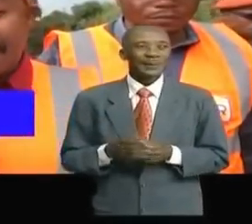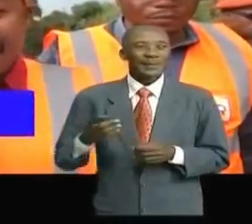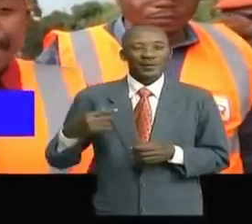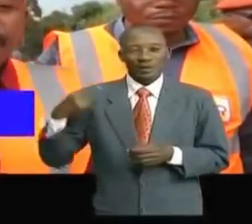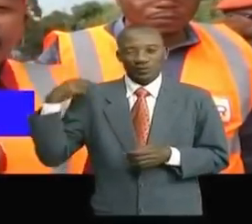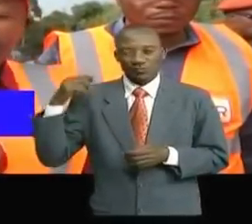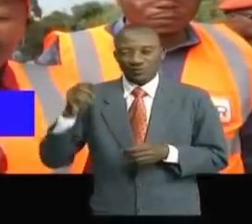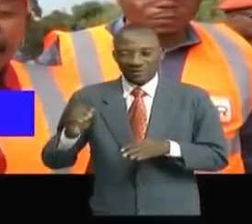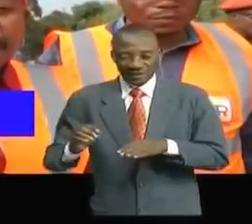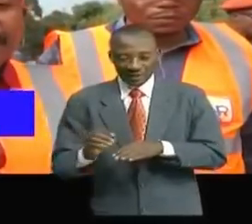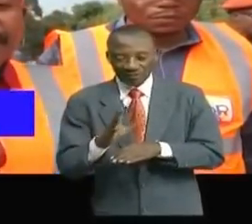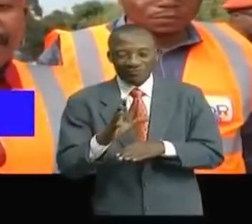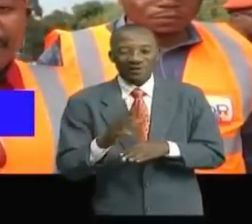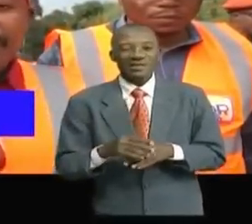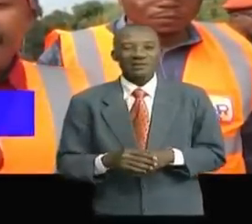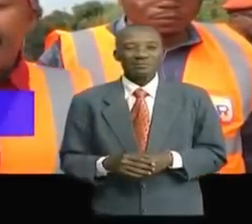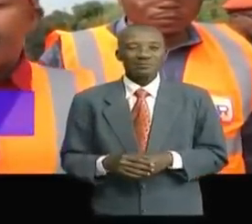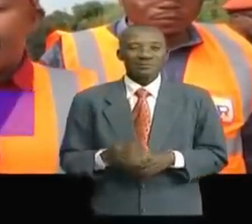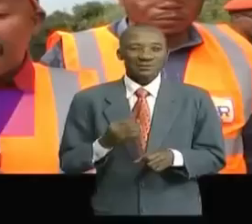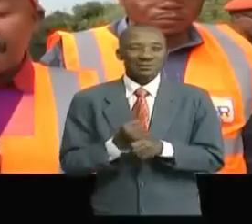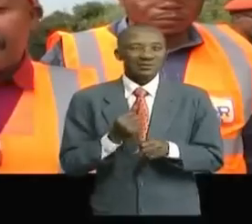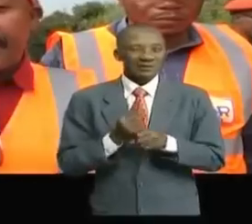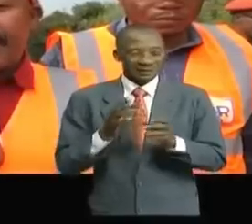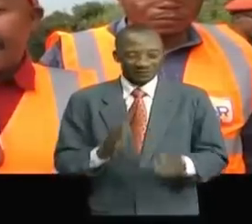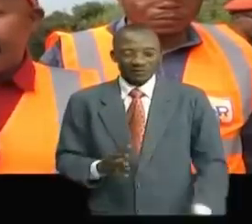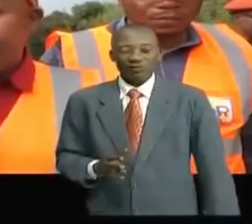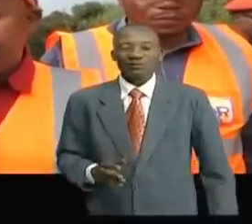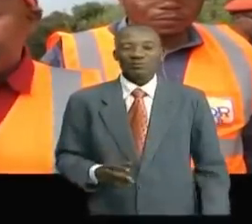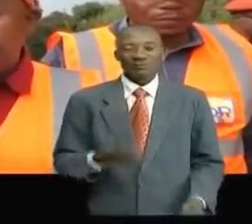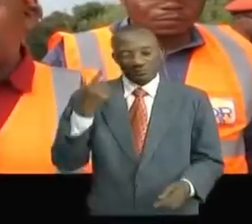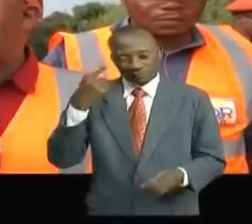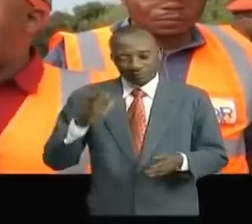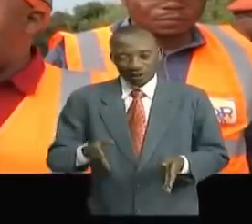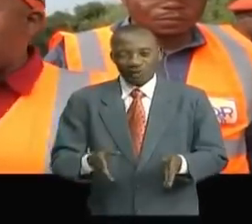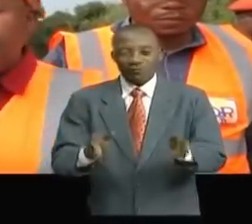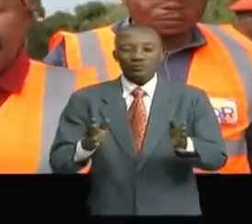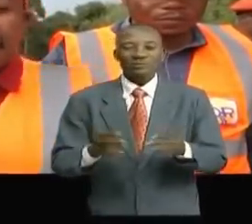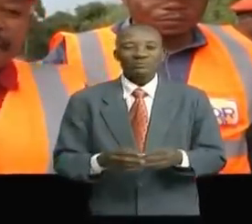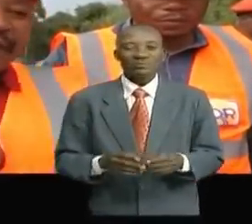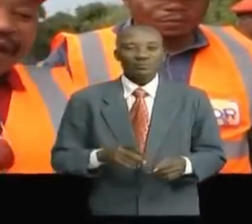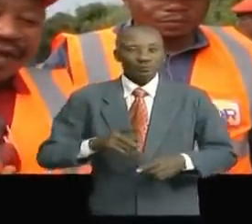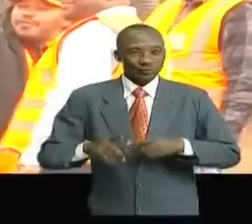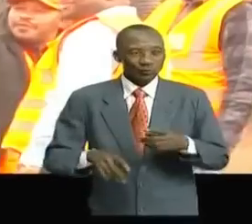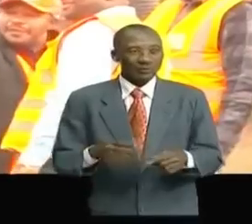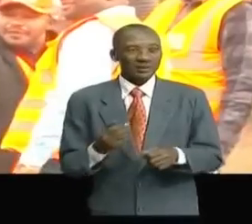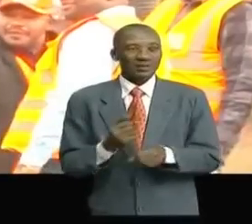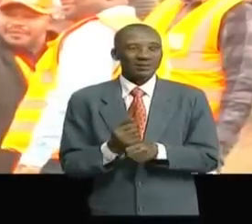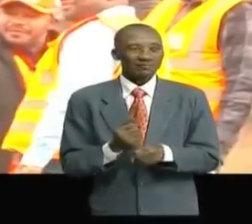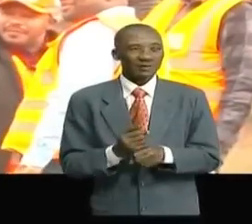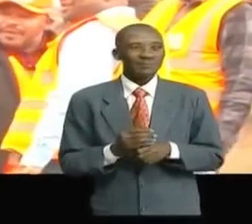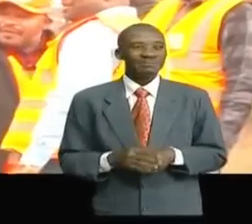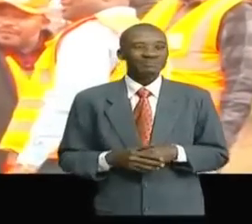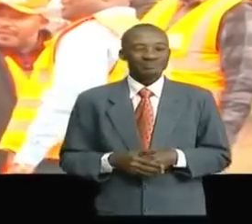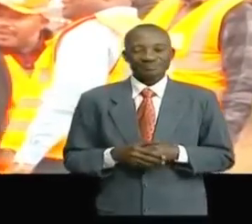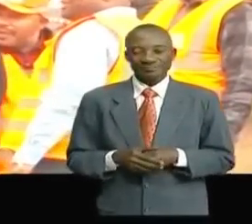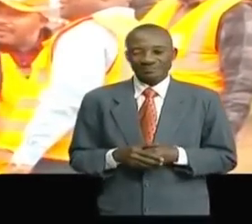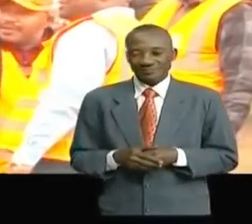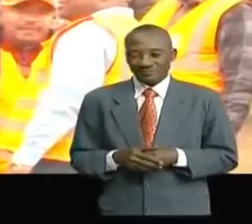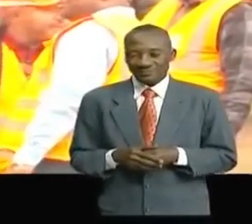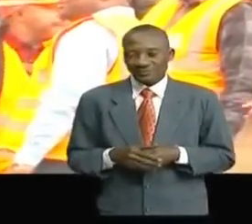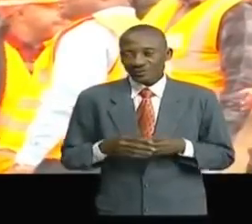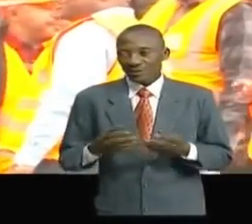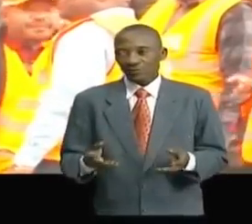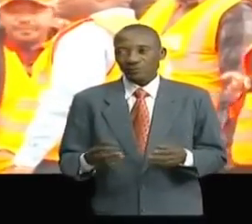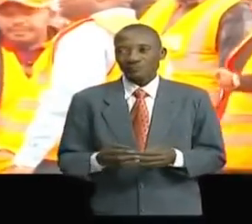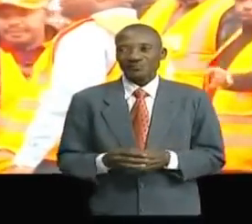sommes satisfaits de l'évolution des travaux et nous pensons que d'ici quelques jours, l'office de route avec la Trinité qui est Trinidis faut